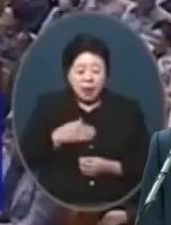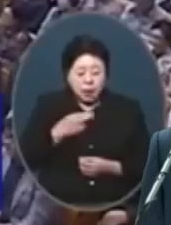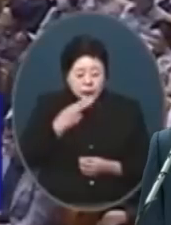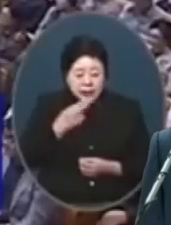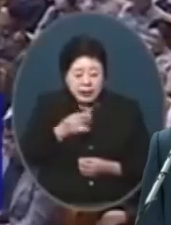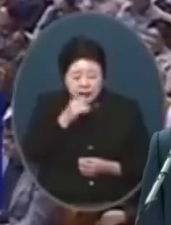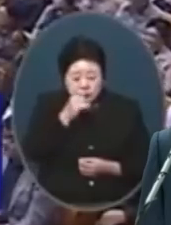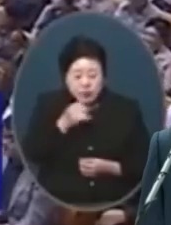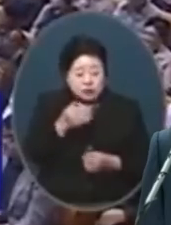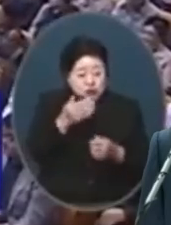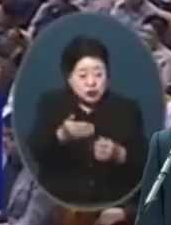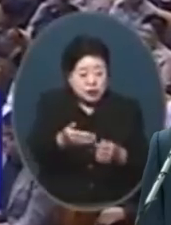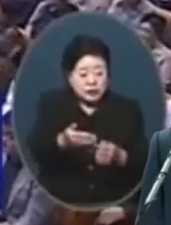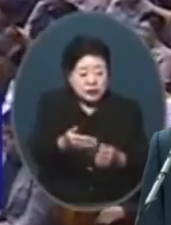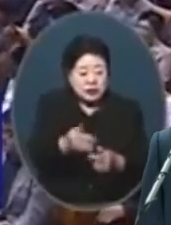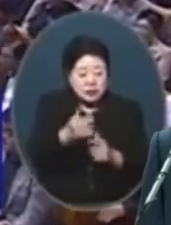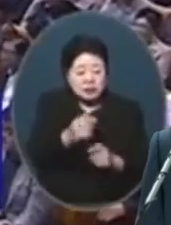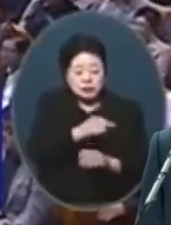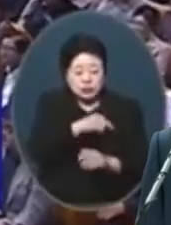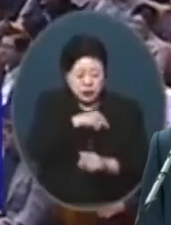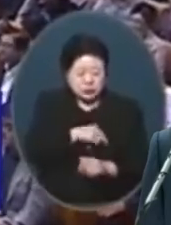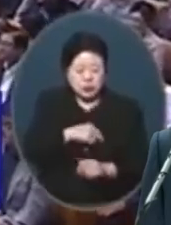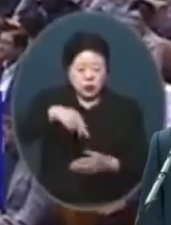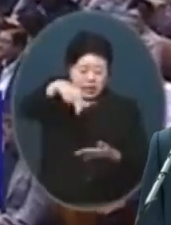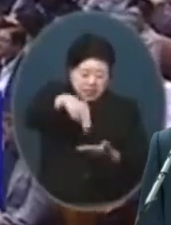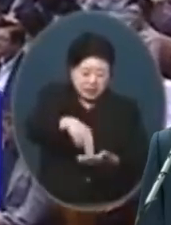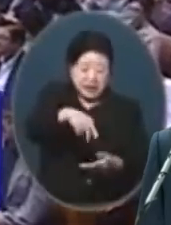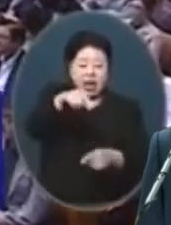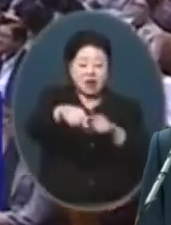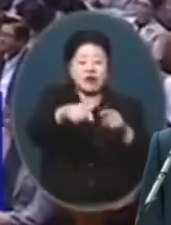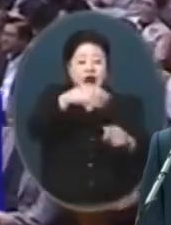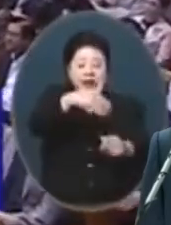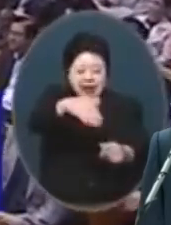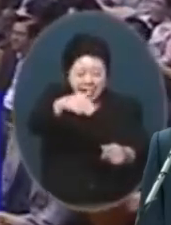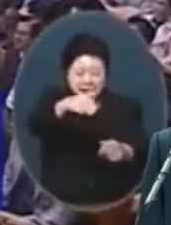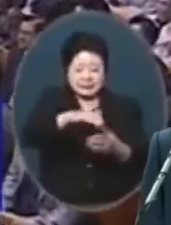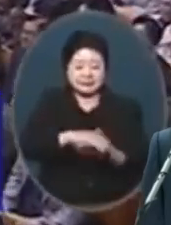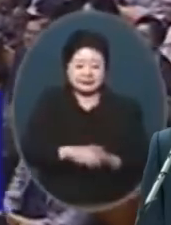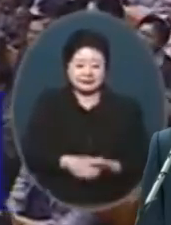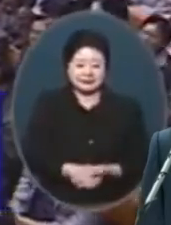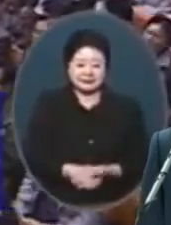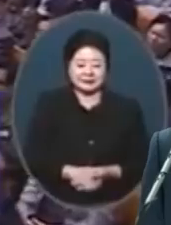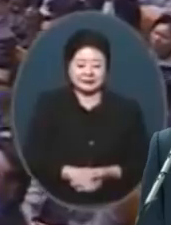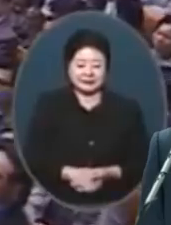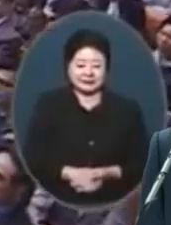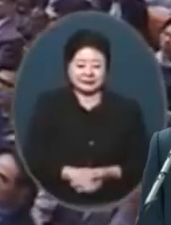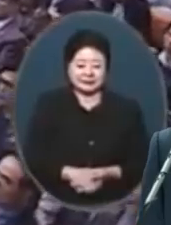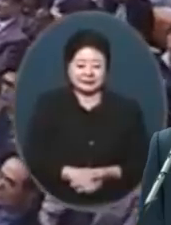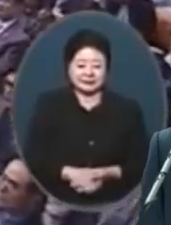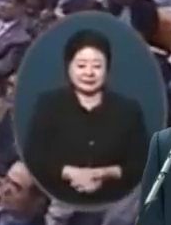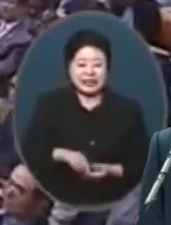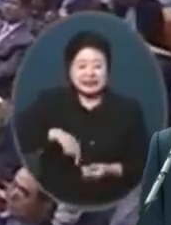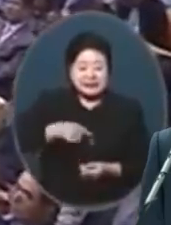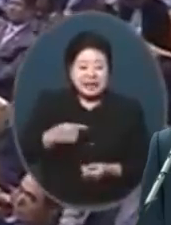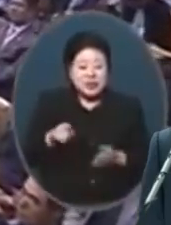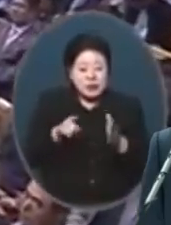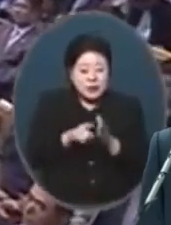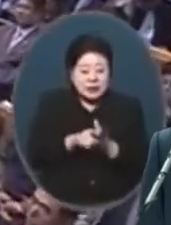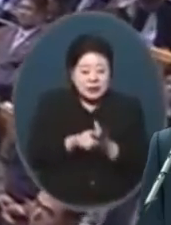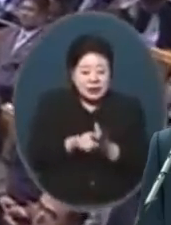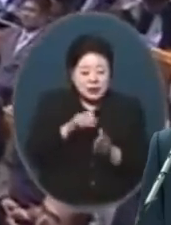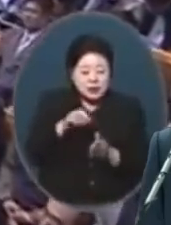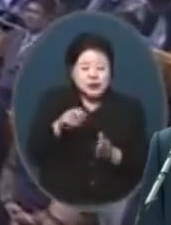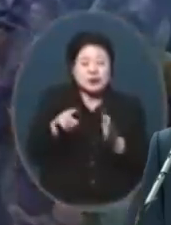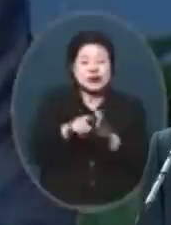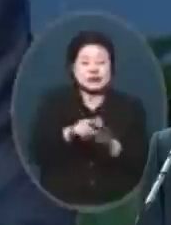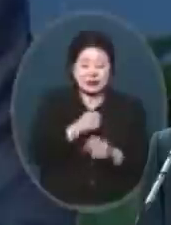있는 것으로 내게 주노니 나사렛 예수 그리스도의 이름으로 일어나 그러라. 자기를 위해서 한 것이 아니라 이웃을